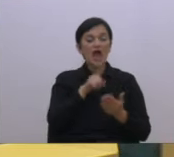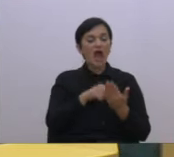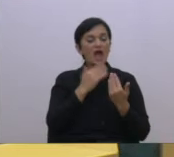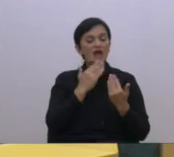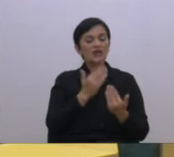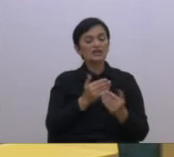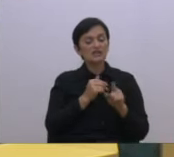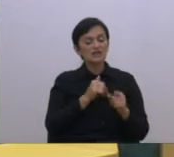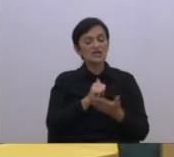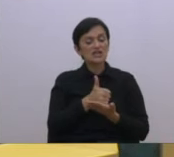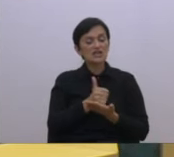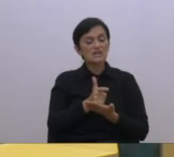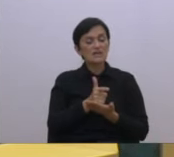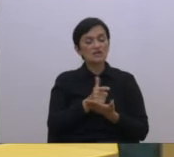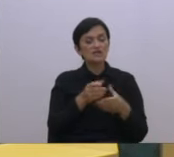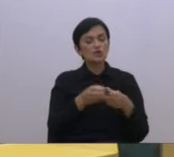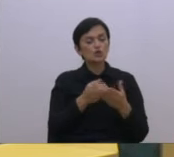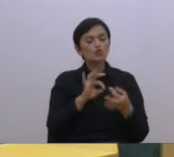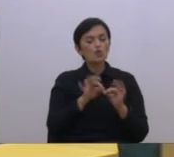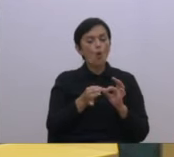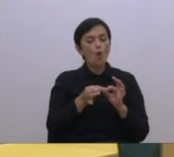რომ LGBT თემიდან კონკრეტულად